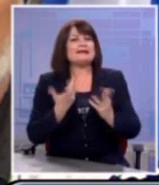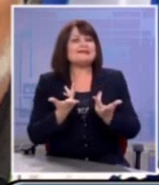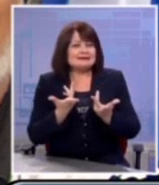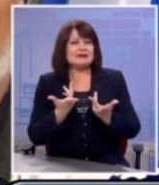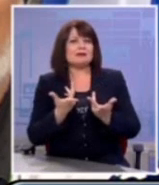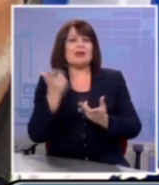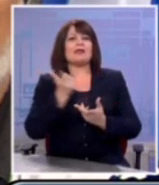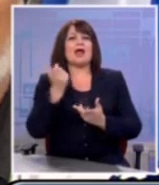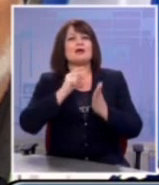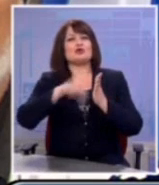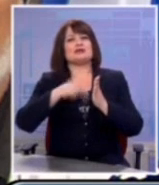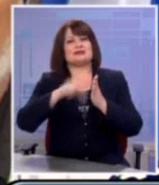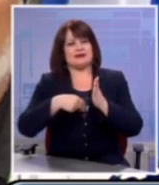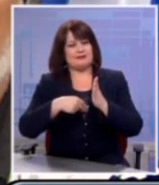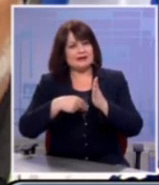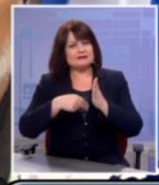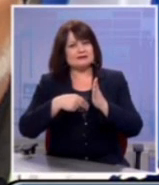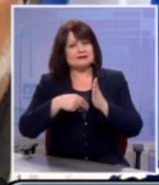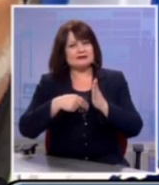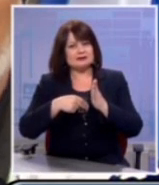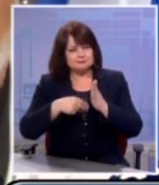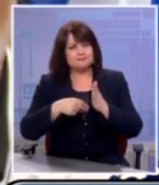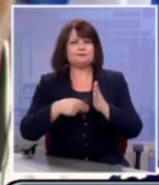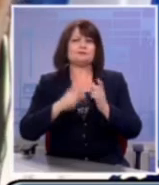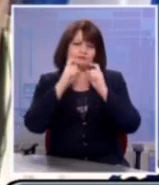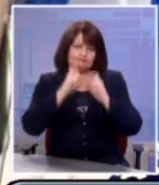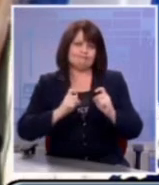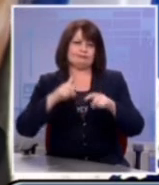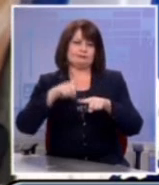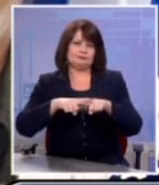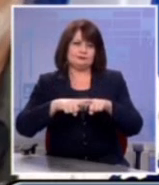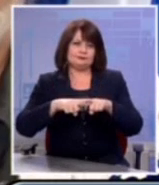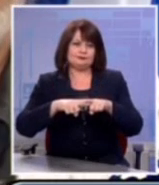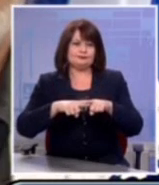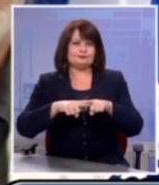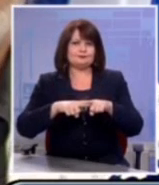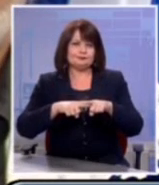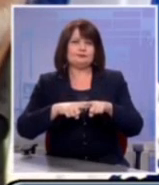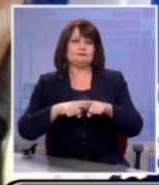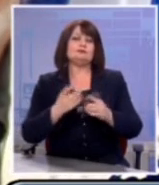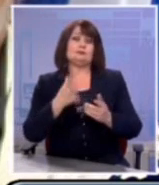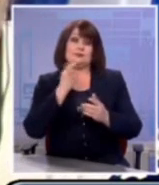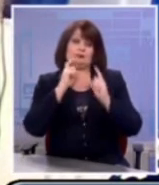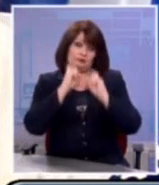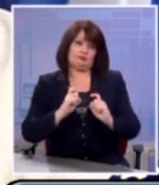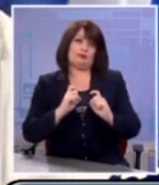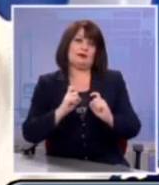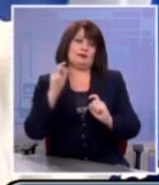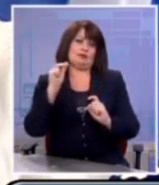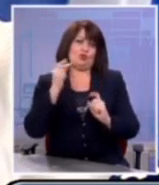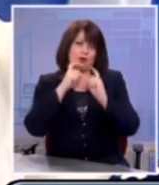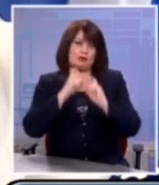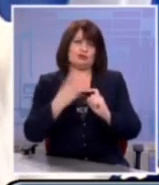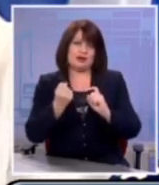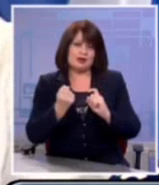τις δανειακές συμβάσεις από τις οποίες έχει δεσμευθεί η χώρα, ή φέρεται ότι έχει δεσμευθεί,